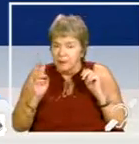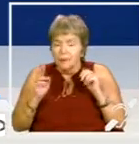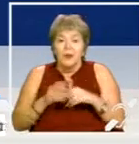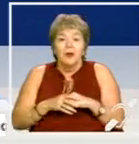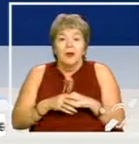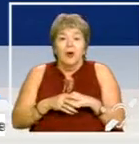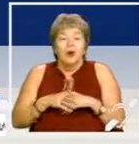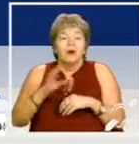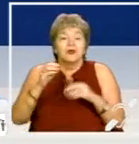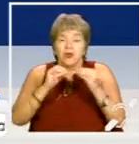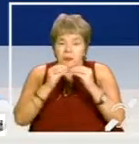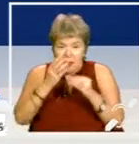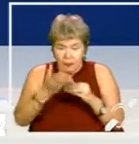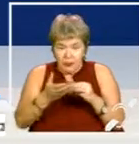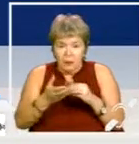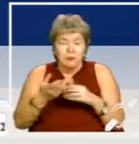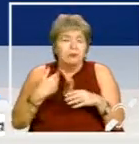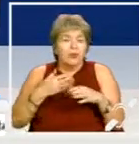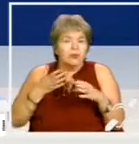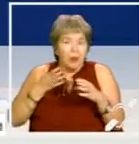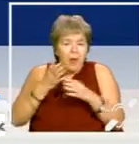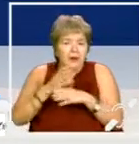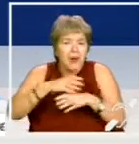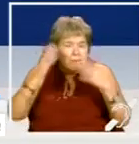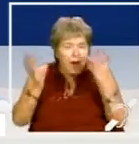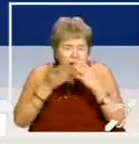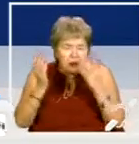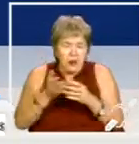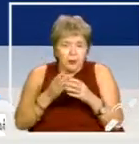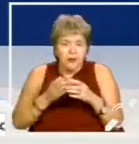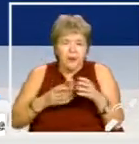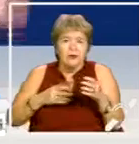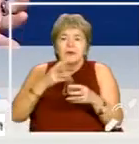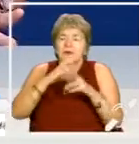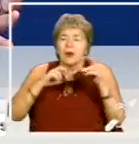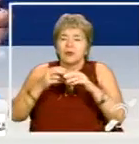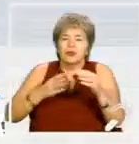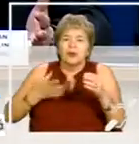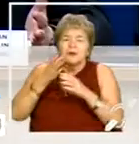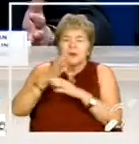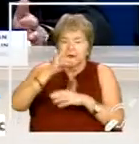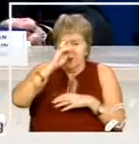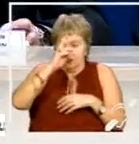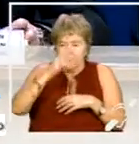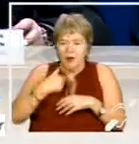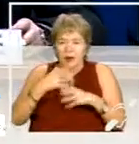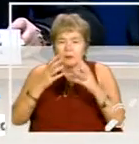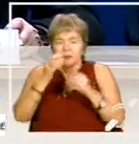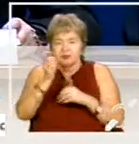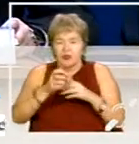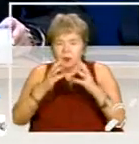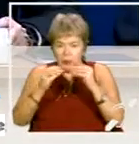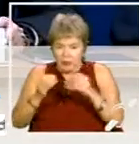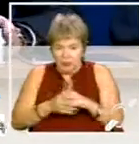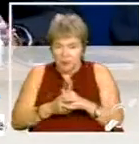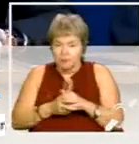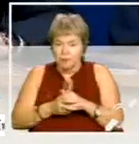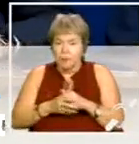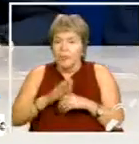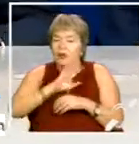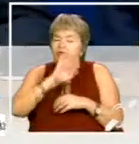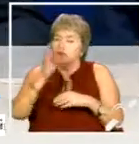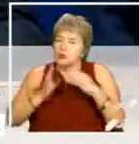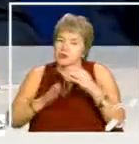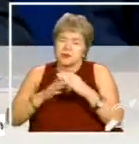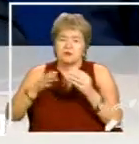Schengen asta înseamnă că va fi o derulare mult mai rapidă a procedurilor de control la intrare invitația mea către toți suporterii